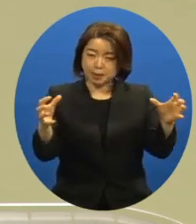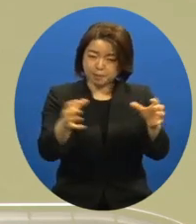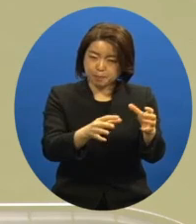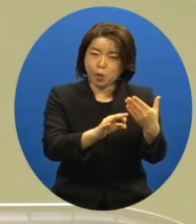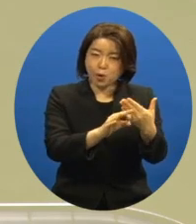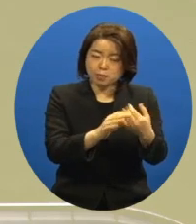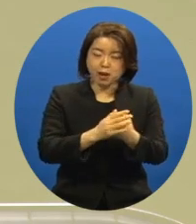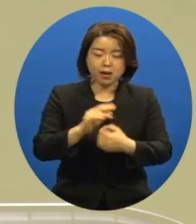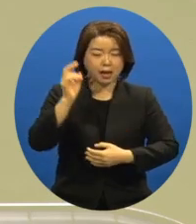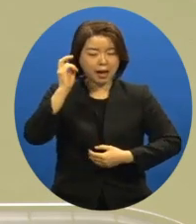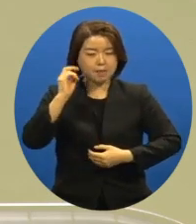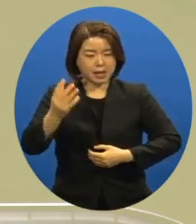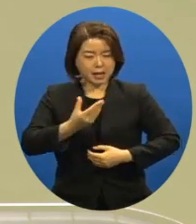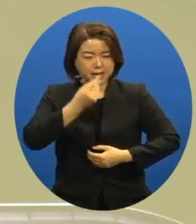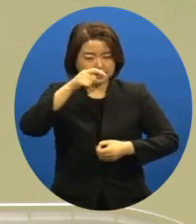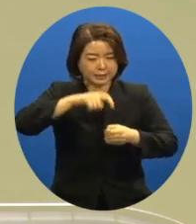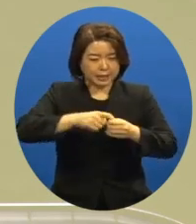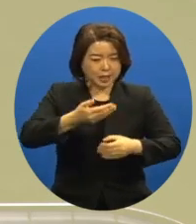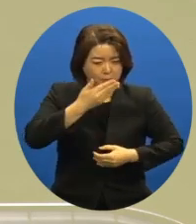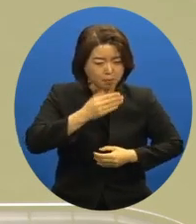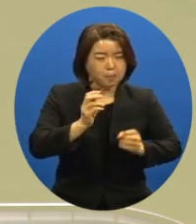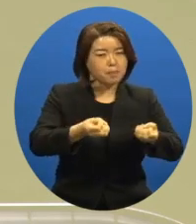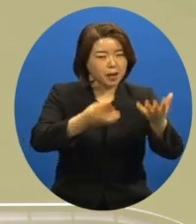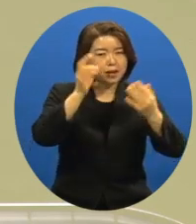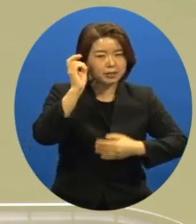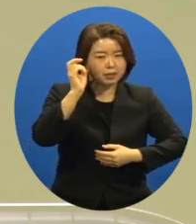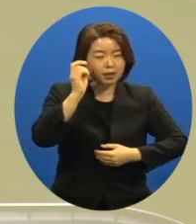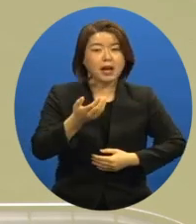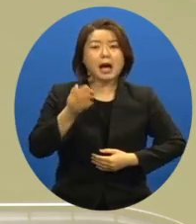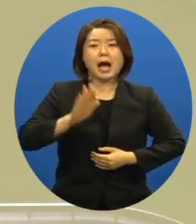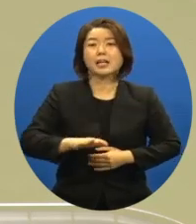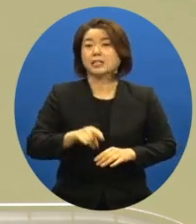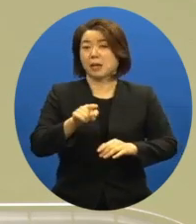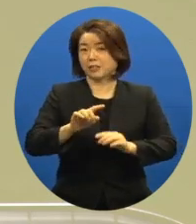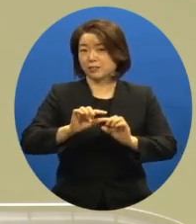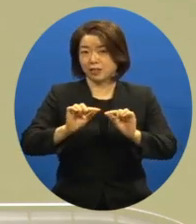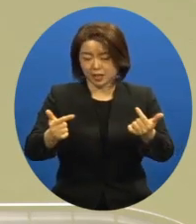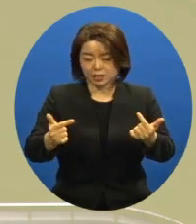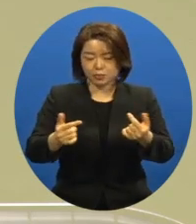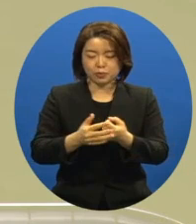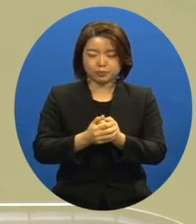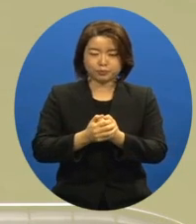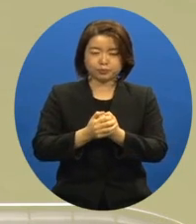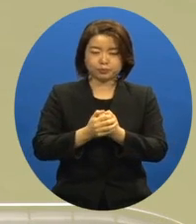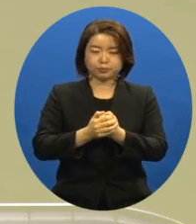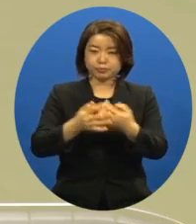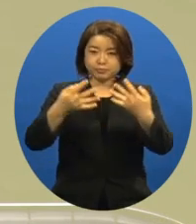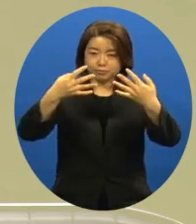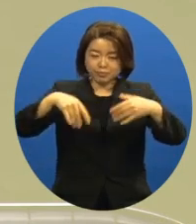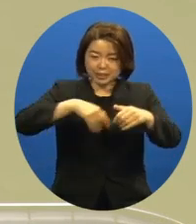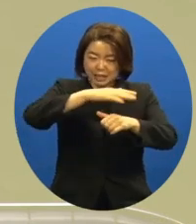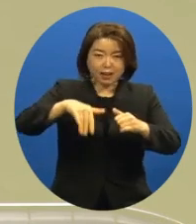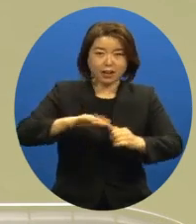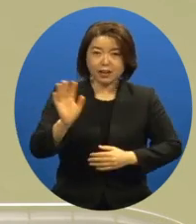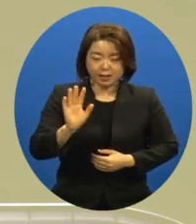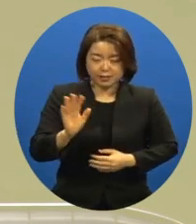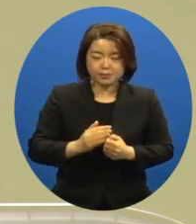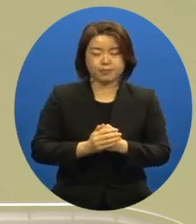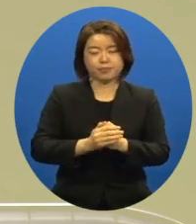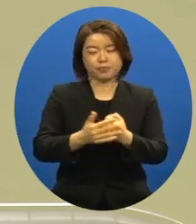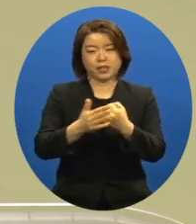아마 성찬식을 하거나 했겠죠. 이번에는 성찬식을 할 수가 없는 여건이라